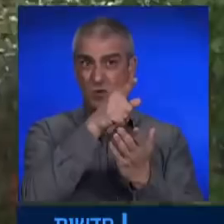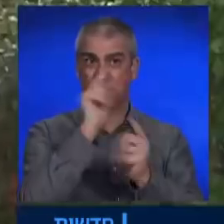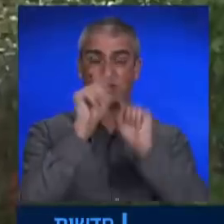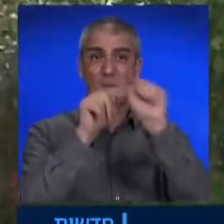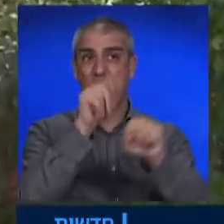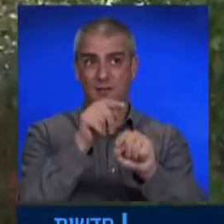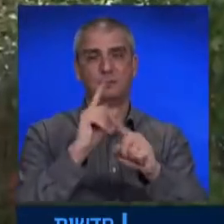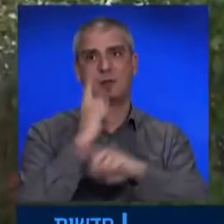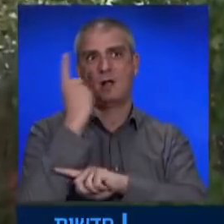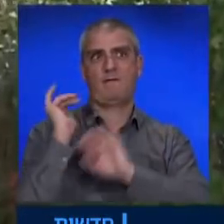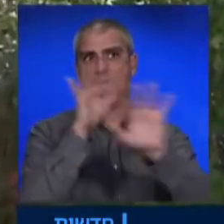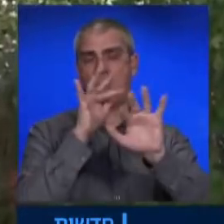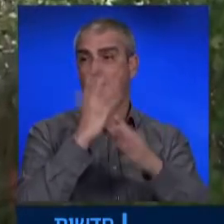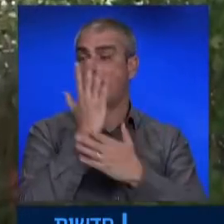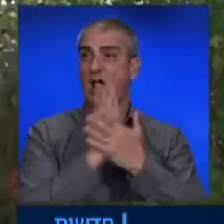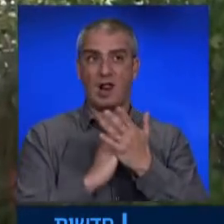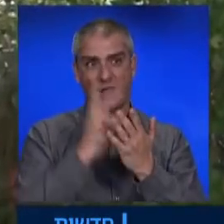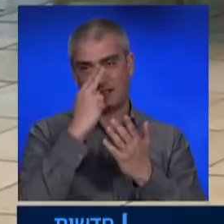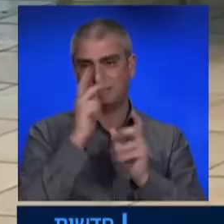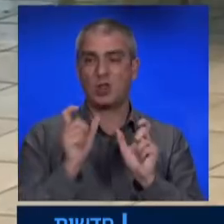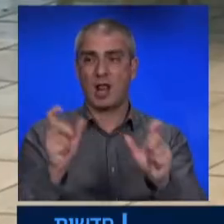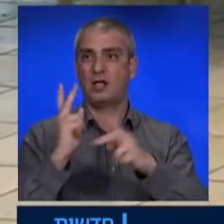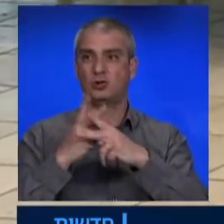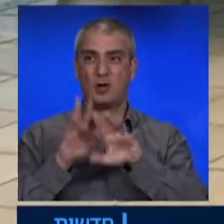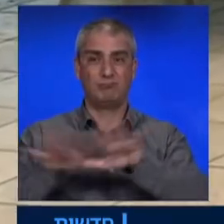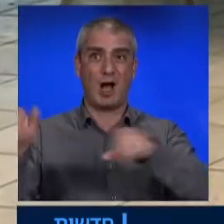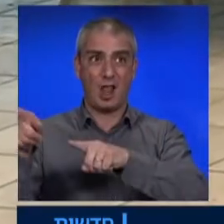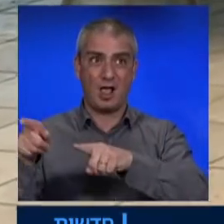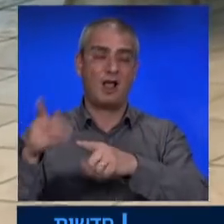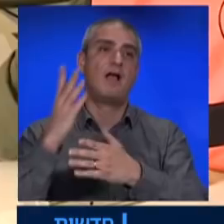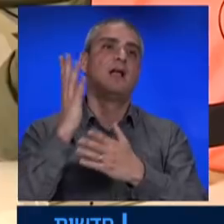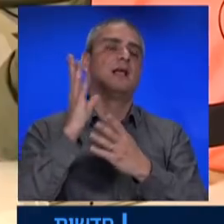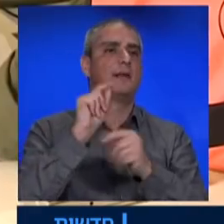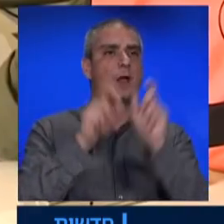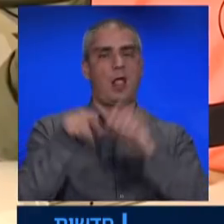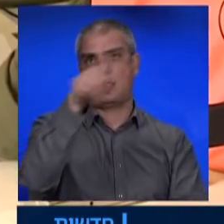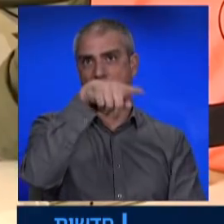גבוה. חלק מהניסיון לעצור את המגפה המשתוללת ובאמצעות האנשים האלה,